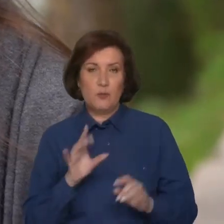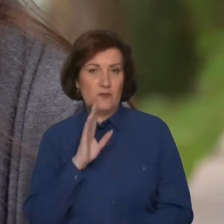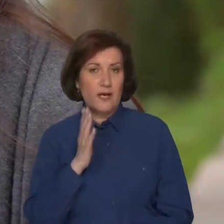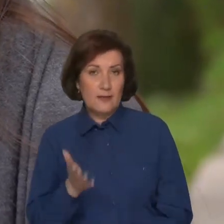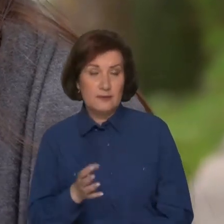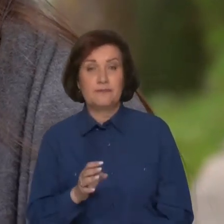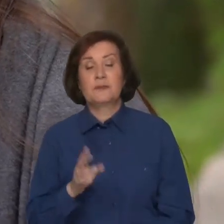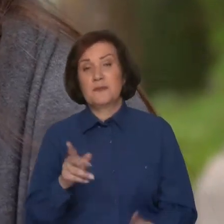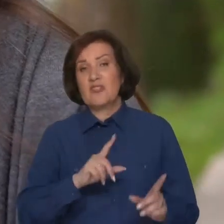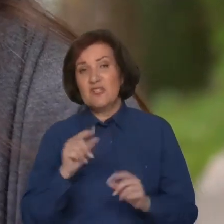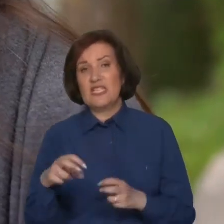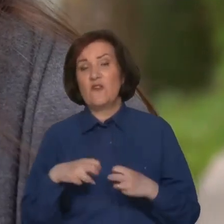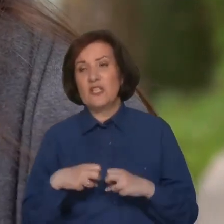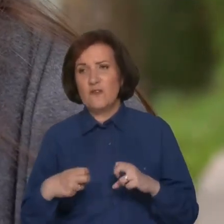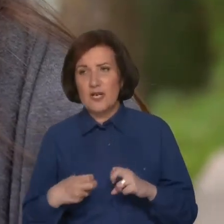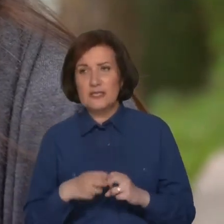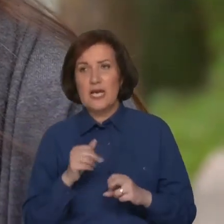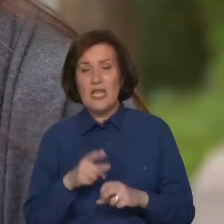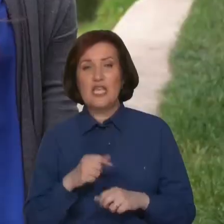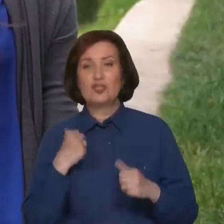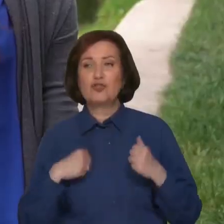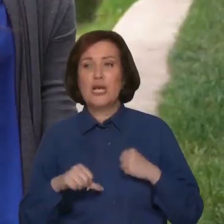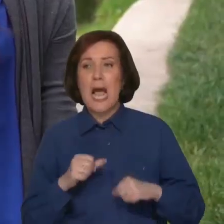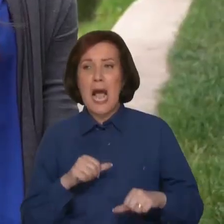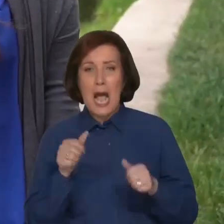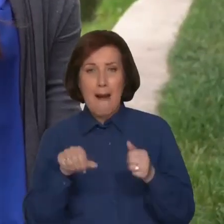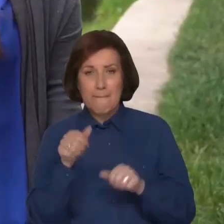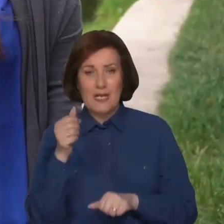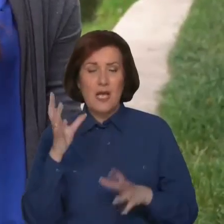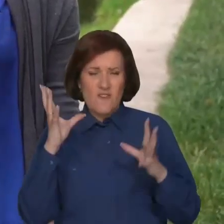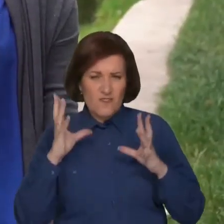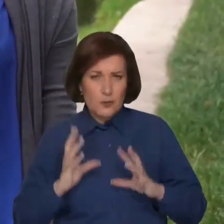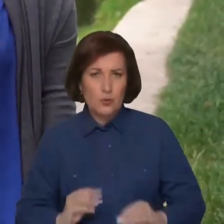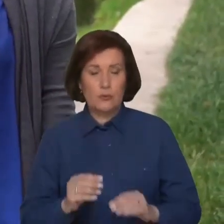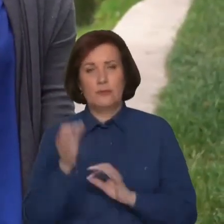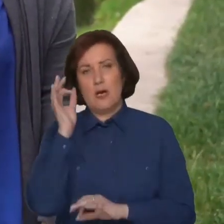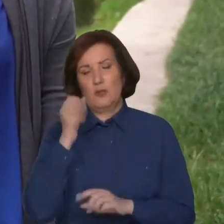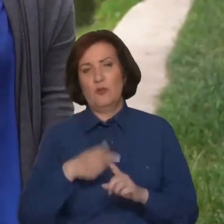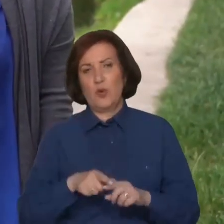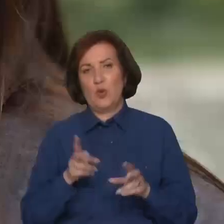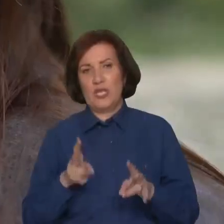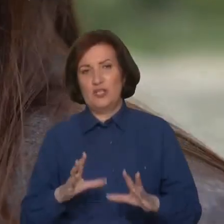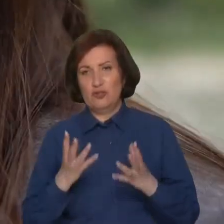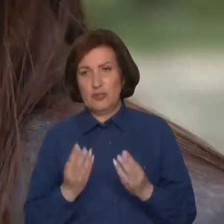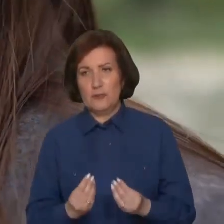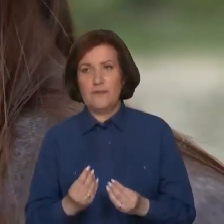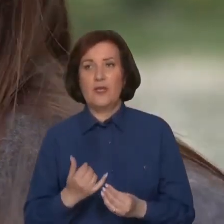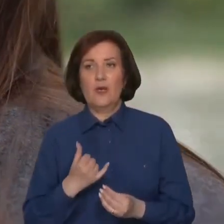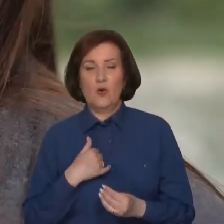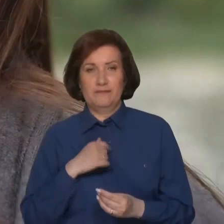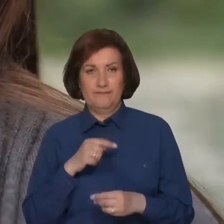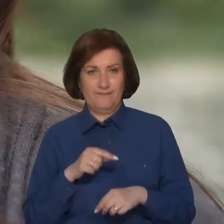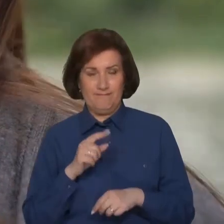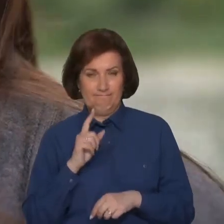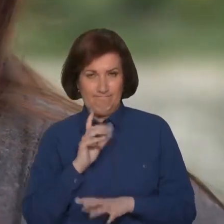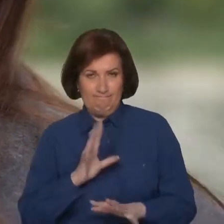Катерина. Дівчина виїхала до Івано-Франківська, але шрами на тілі усюди нагадують їй про той трагічний день. Мене дискомфорт